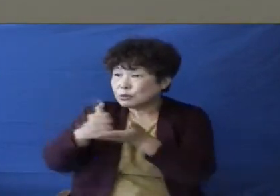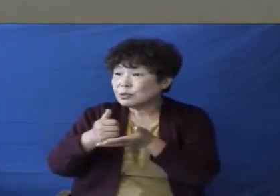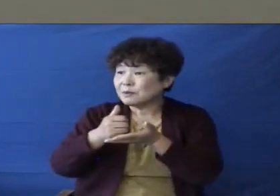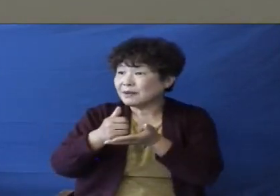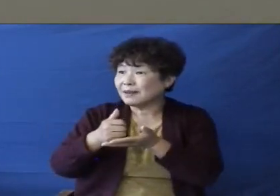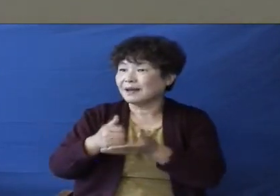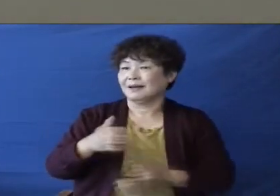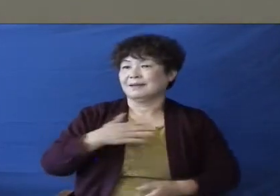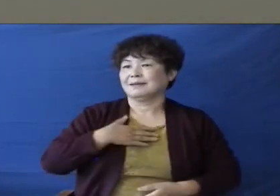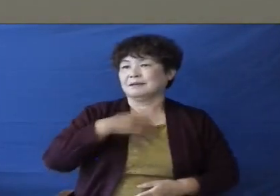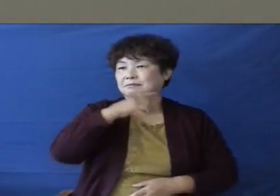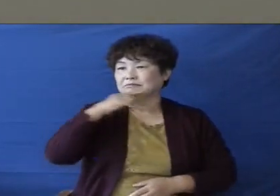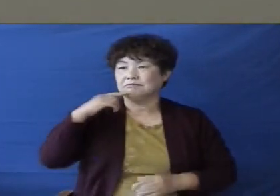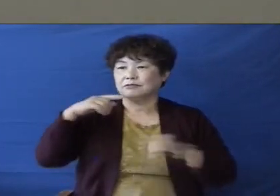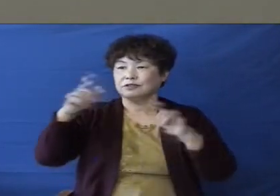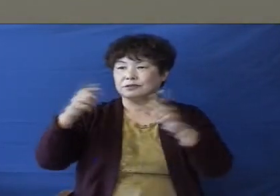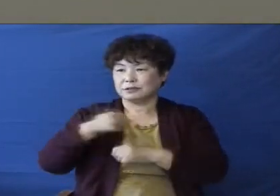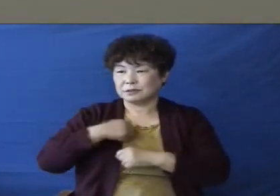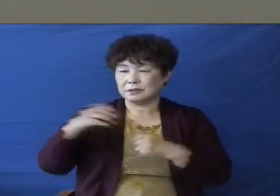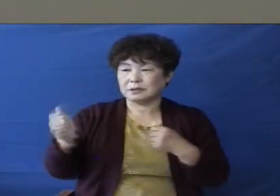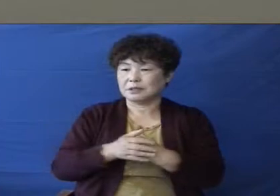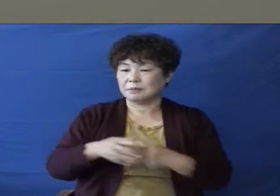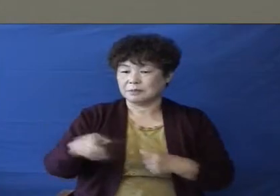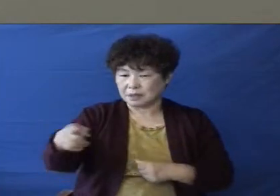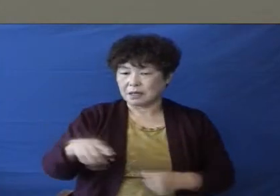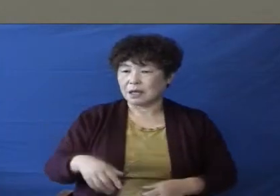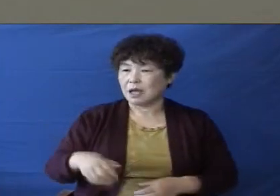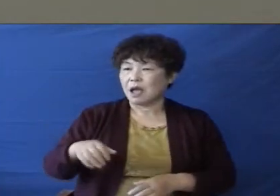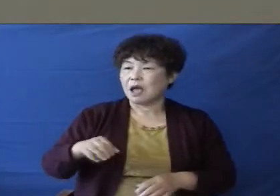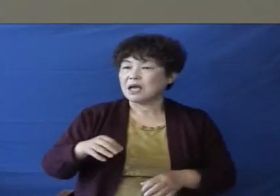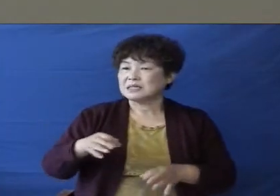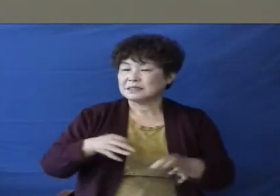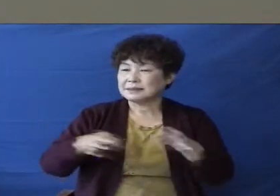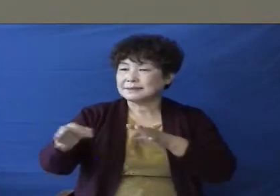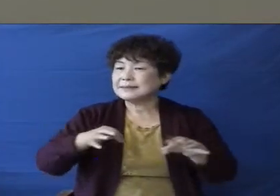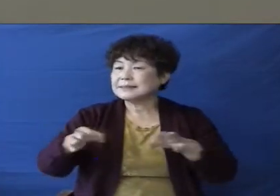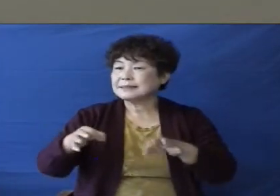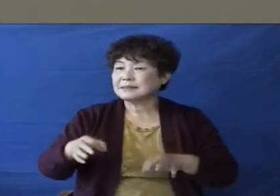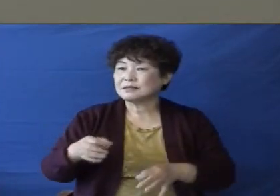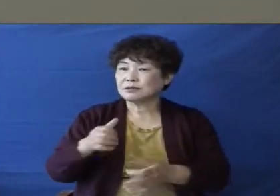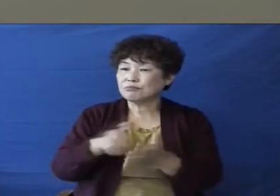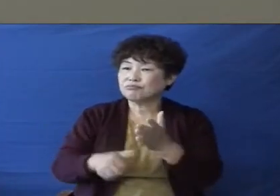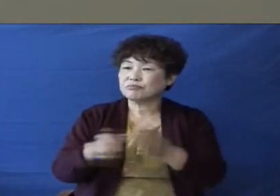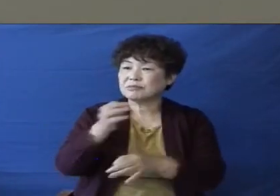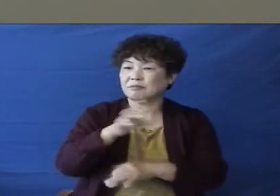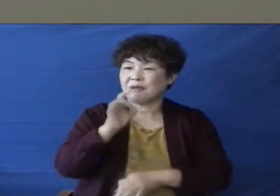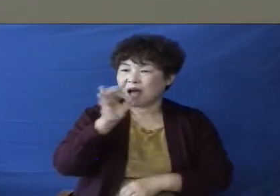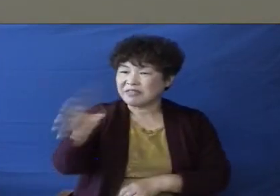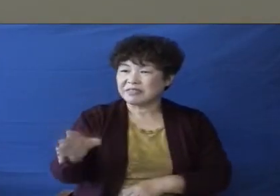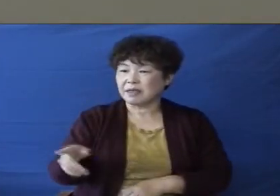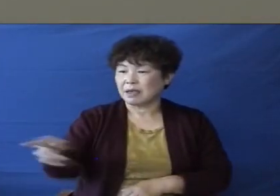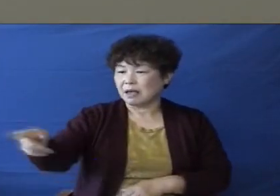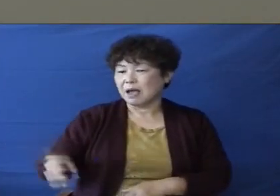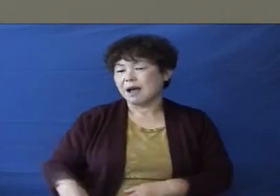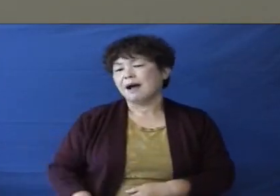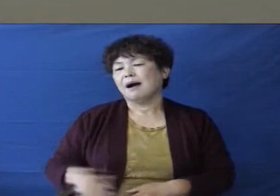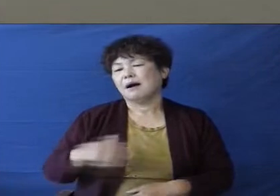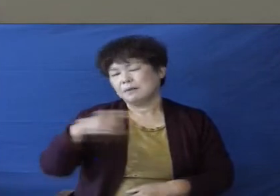남들을 정죄하고 판단할 때 가장 큰 문제는 뭐예요 내 마음에 사랑이 없다는 거야 내 마음의